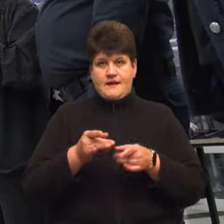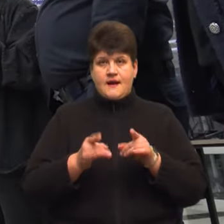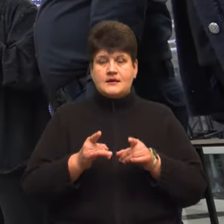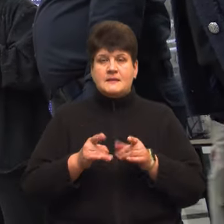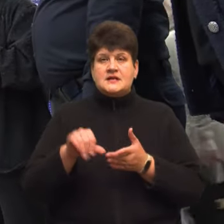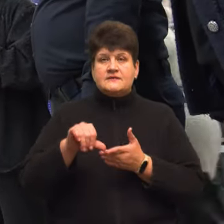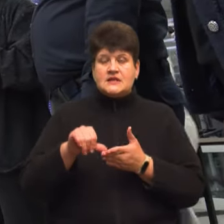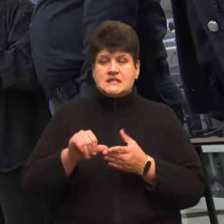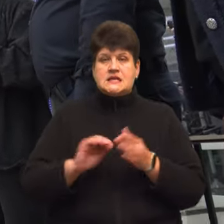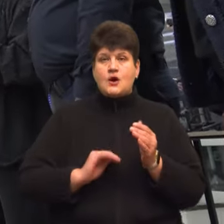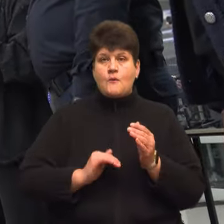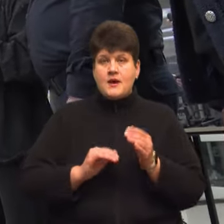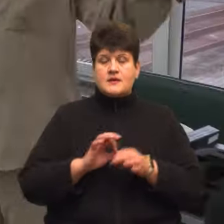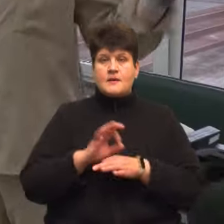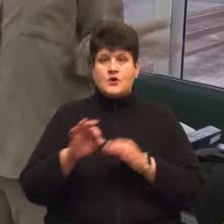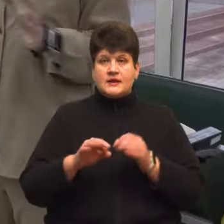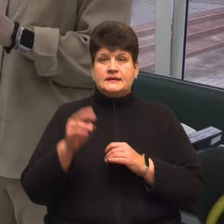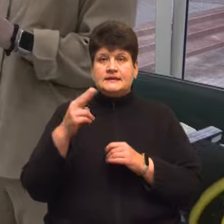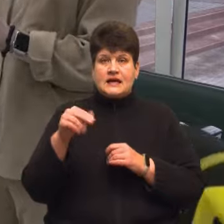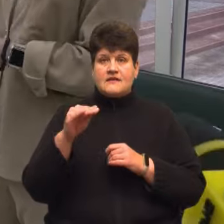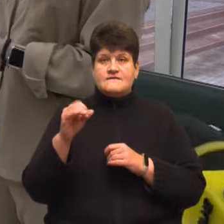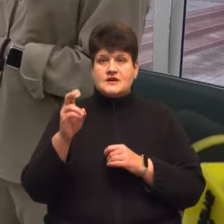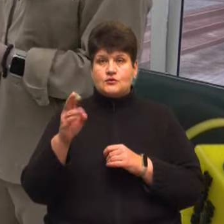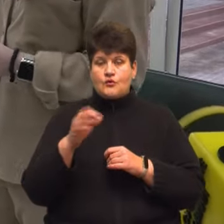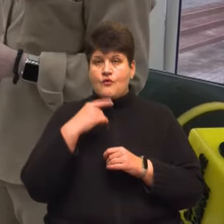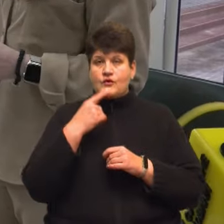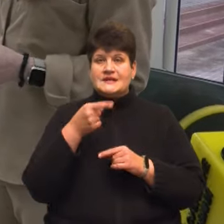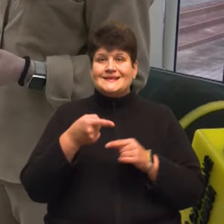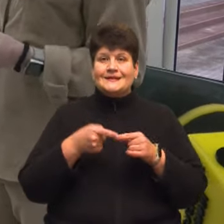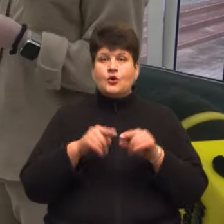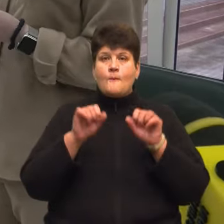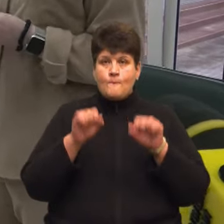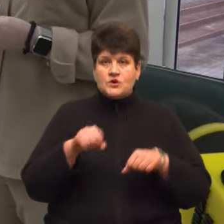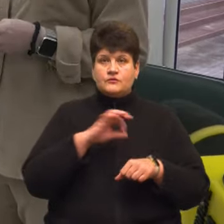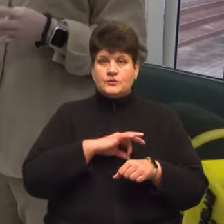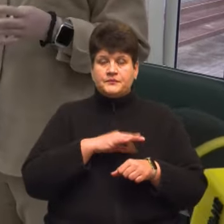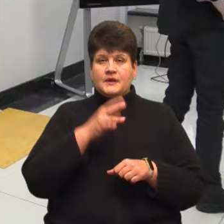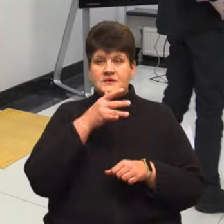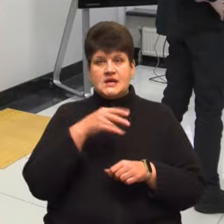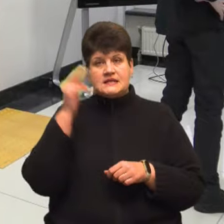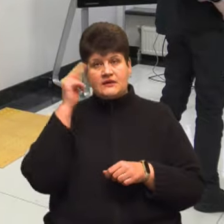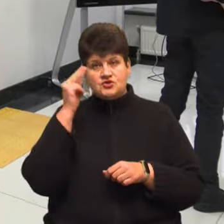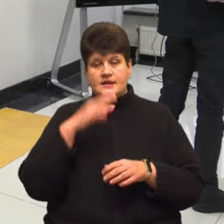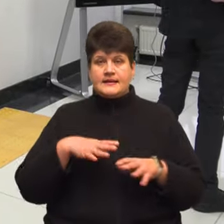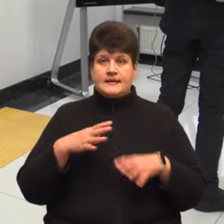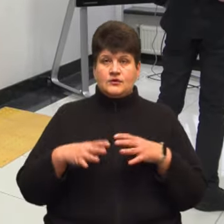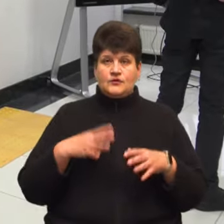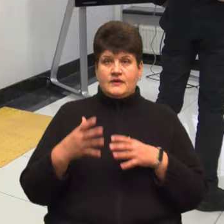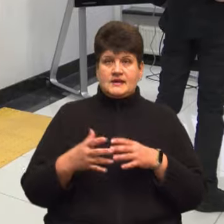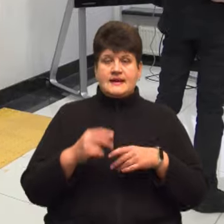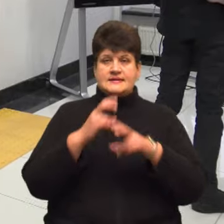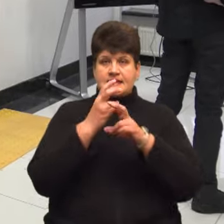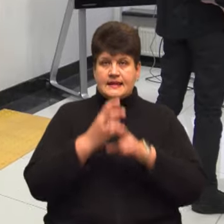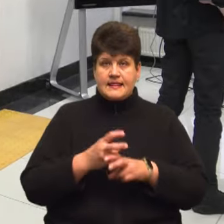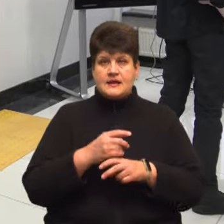компанії партнера проекту Дарія фетьько розповідає ці технології можна використовувати під час навчань чи тренувань скелет м'язева